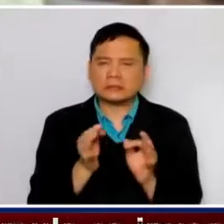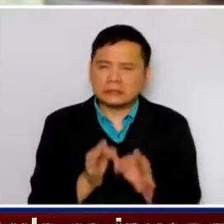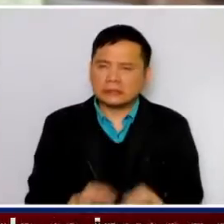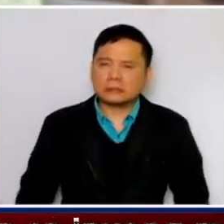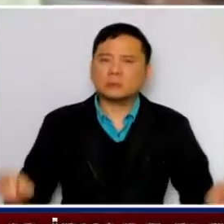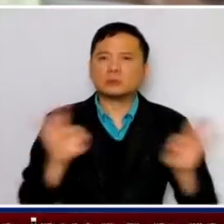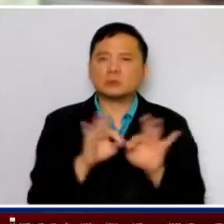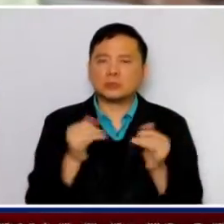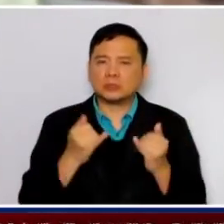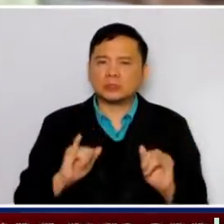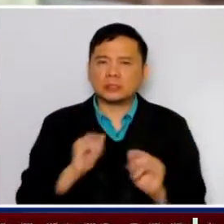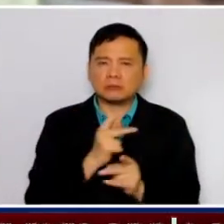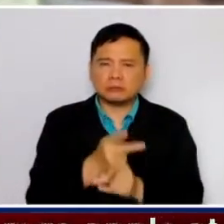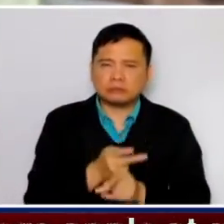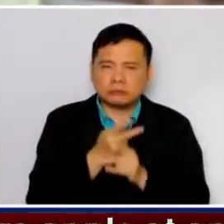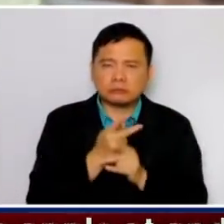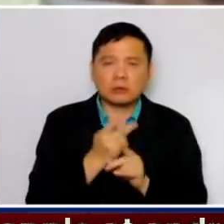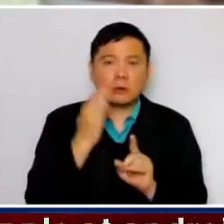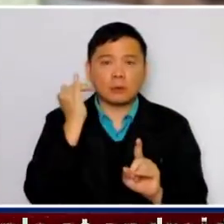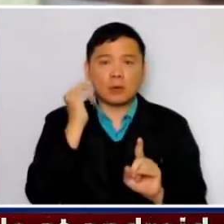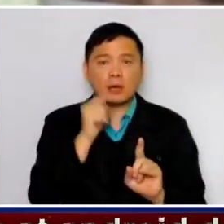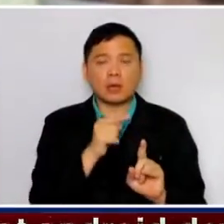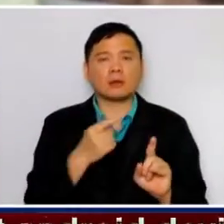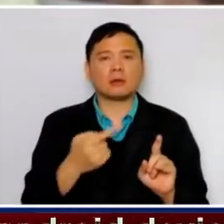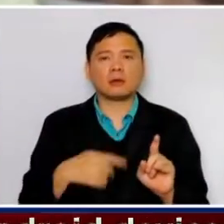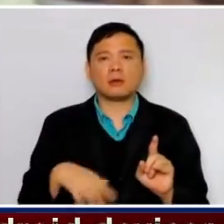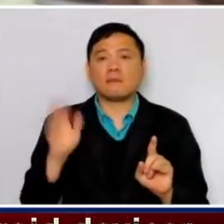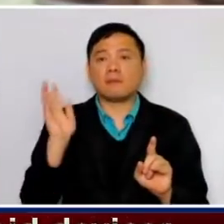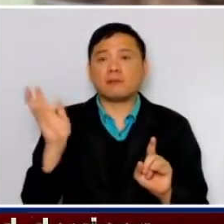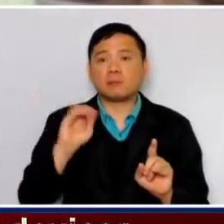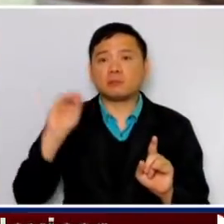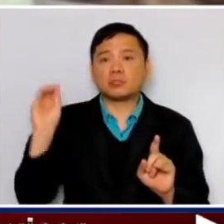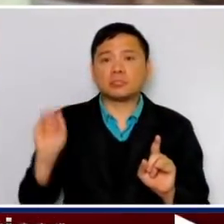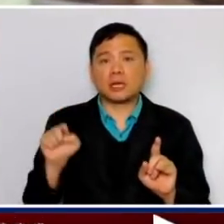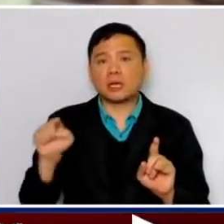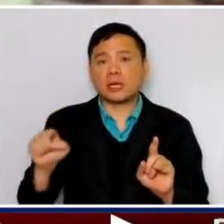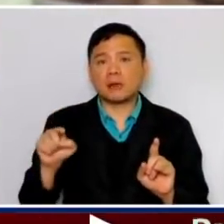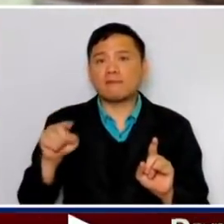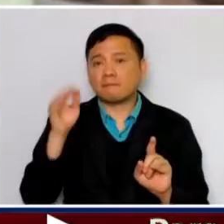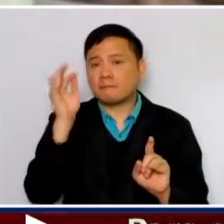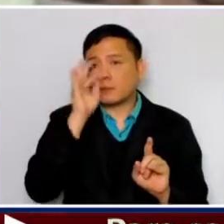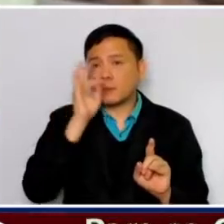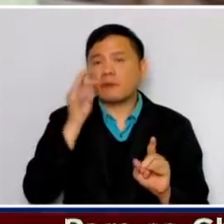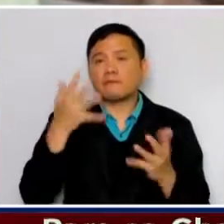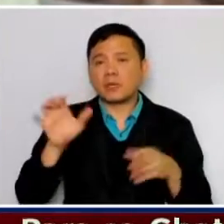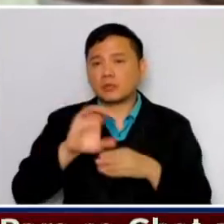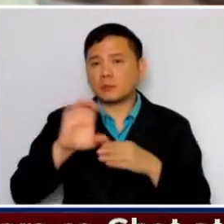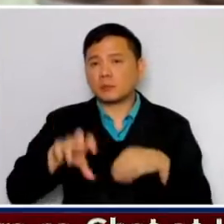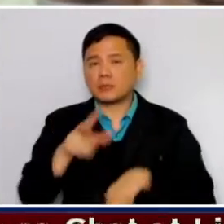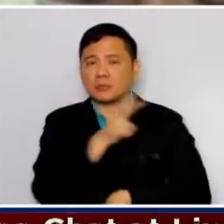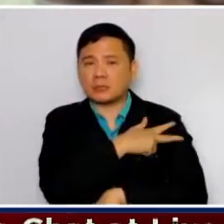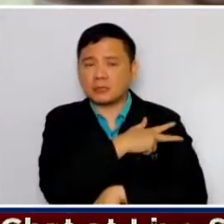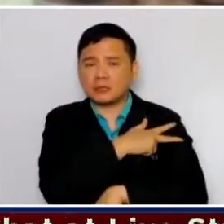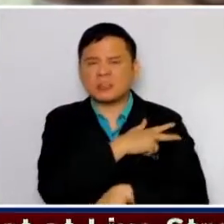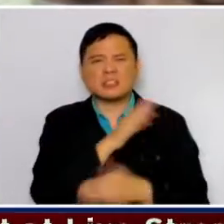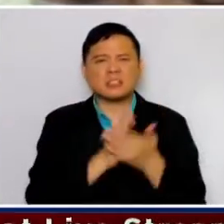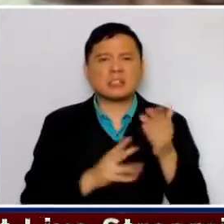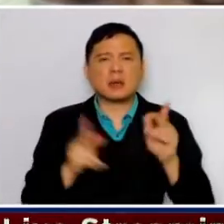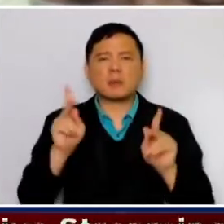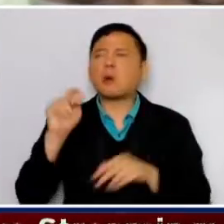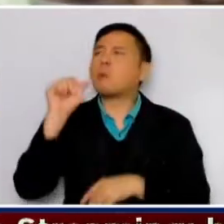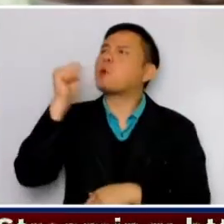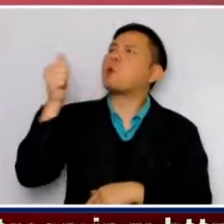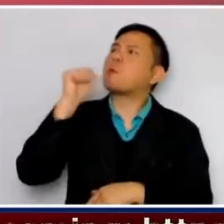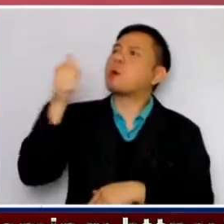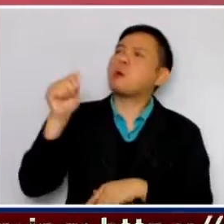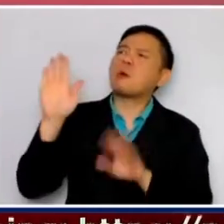more than half of our target population. Eh, yung iba, ipinagpapabukas pa. Eh, tingin ko hindi